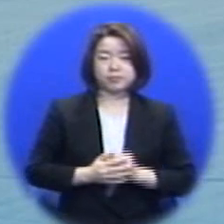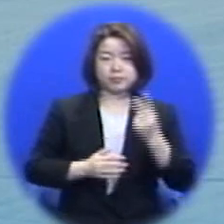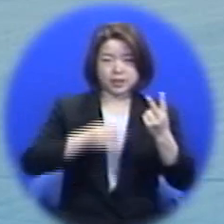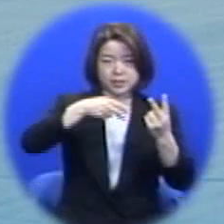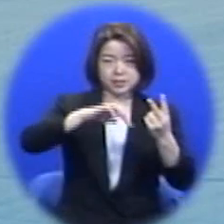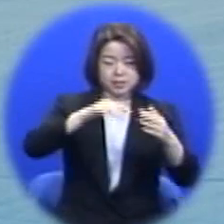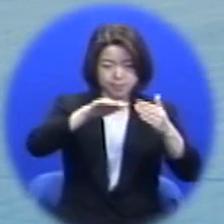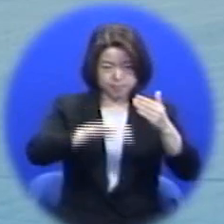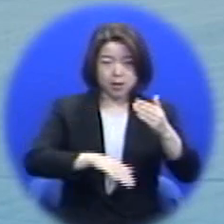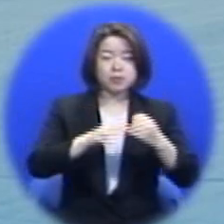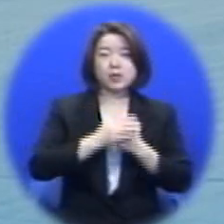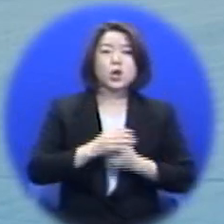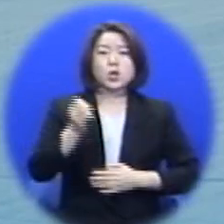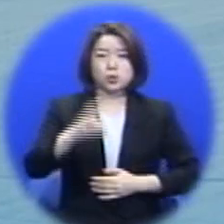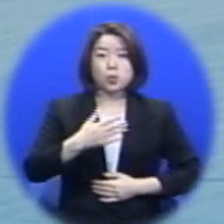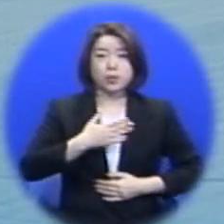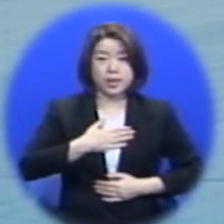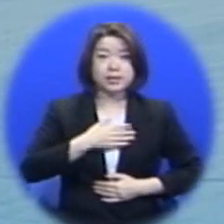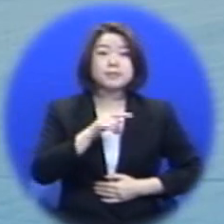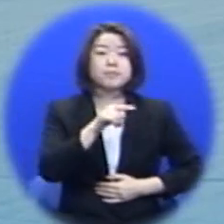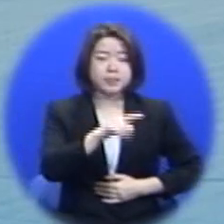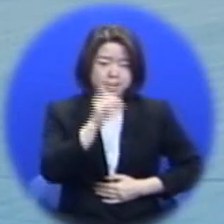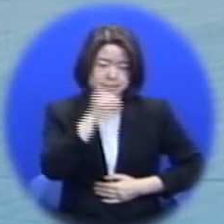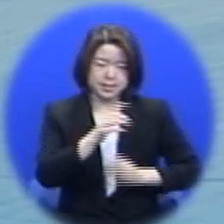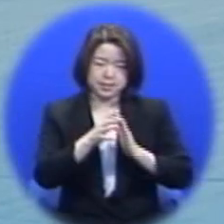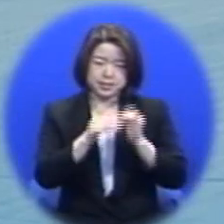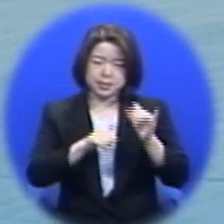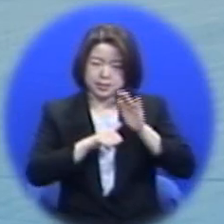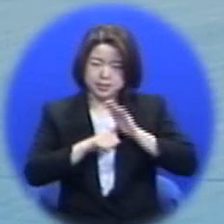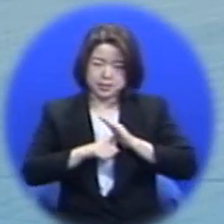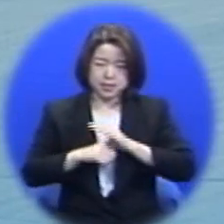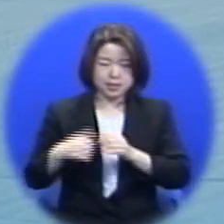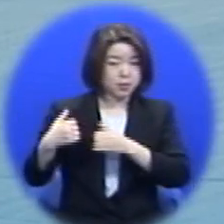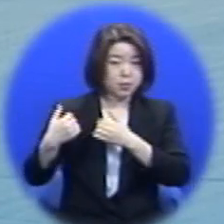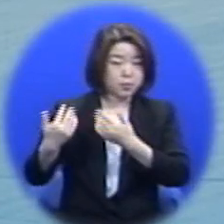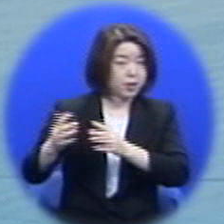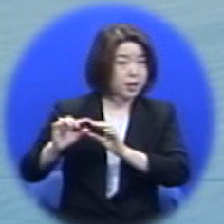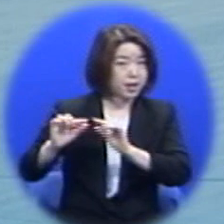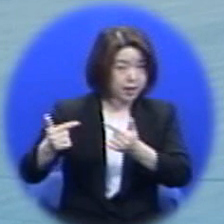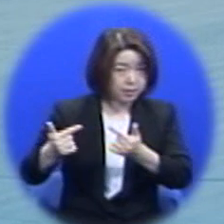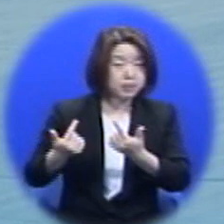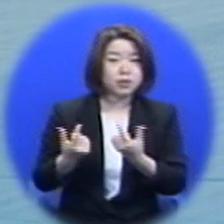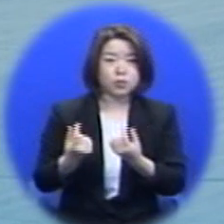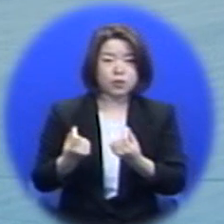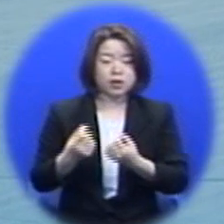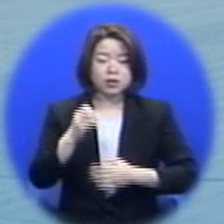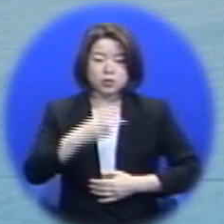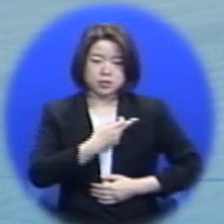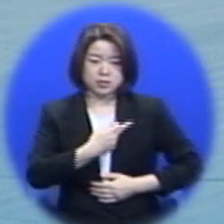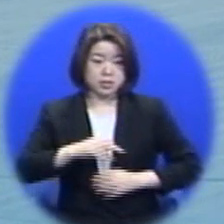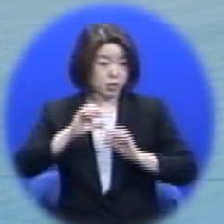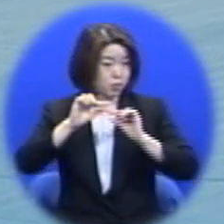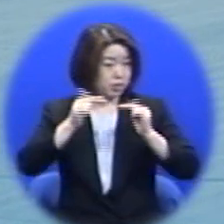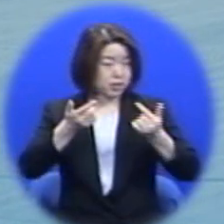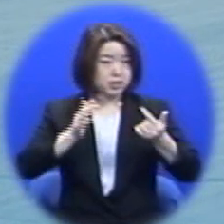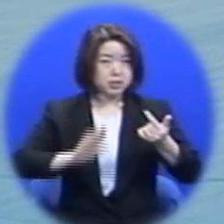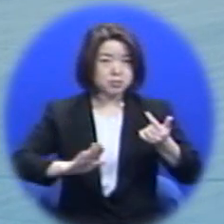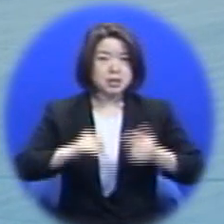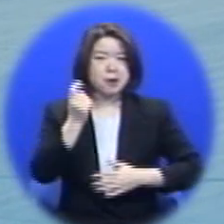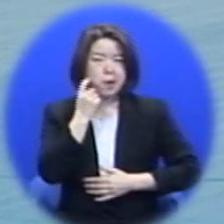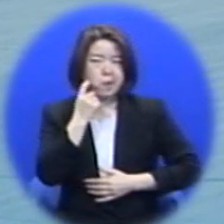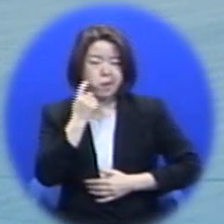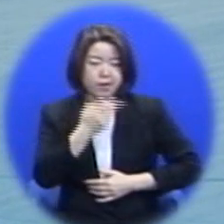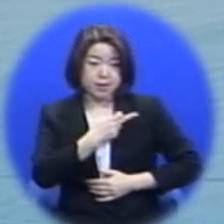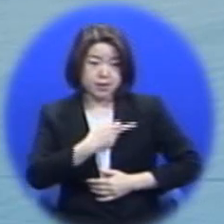말씀 하반절에 보면 또 나는 내가 악한 자들을 참고 내버려 둘 수 없었던 것과 사도가 아니면서 사도라고